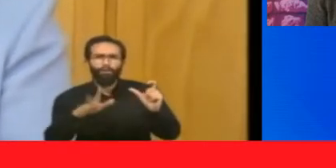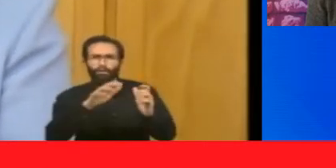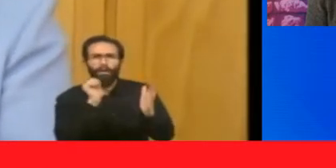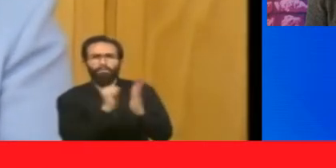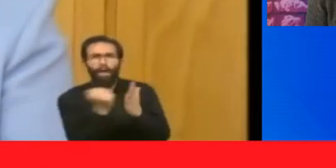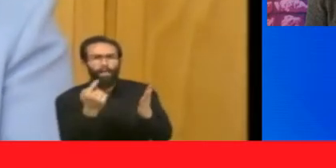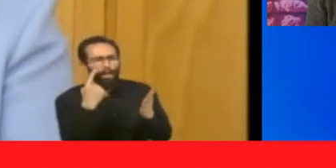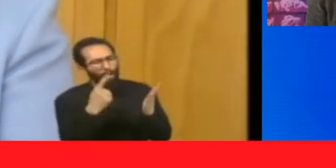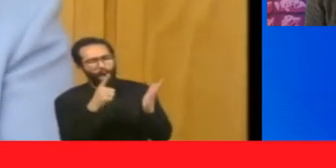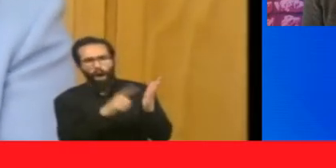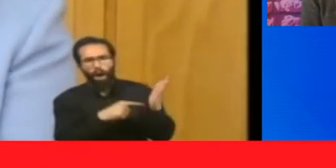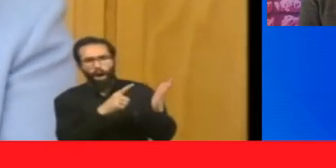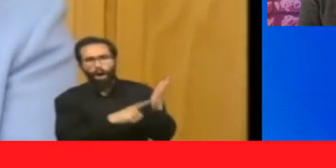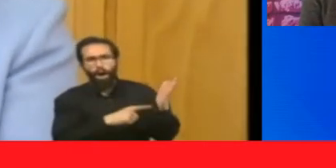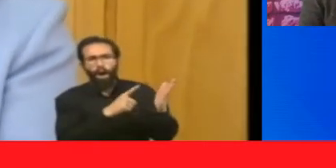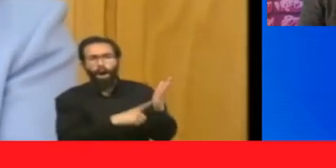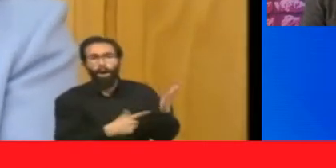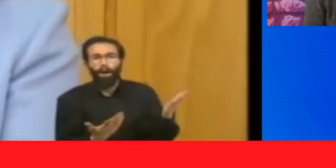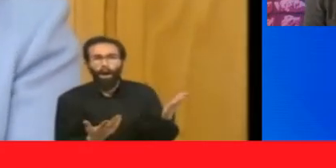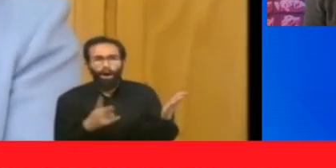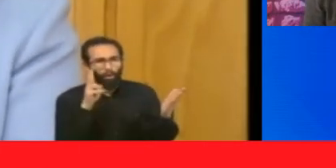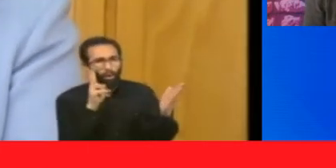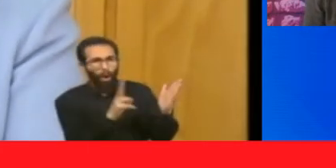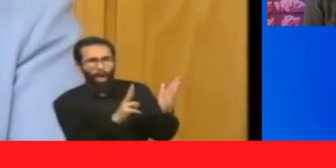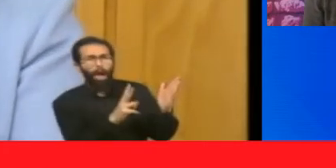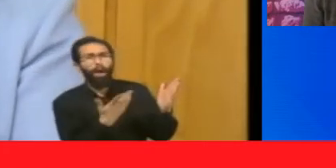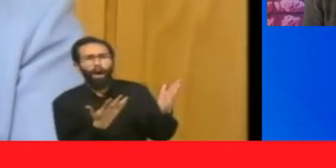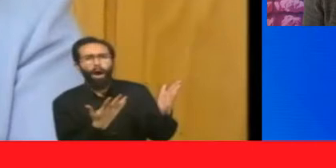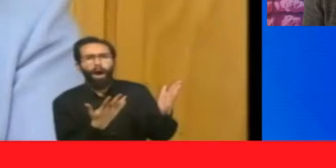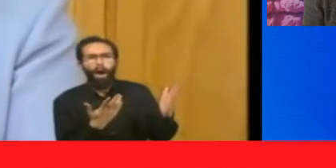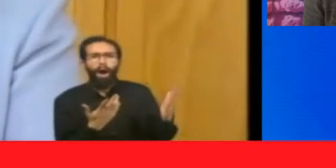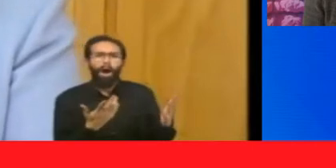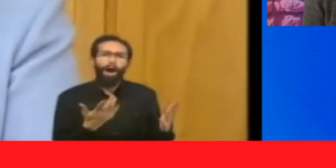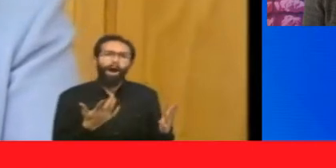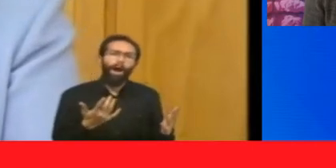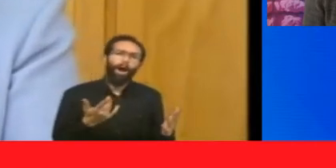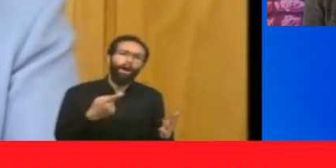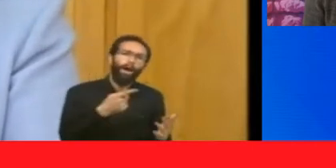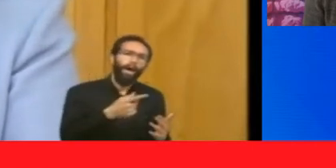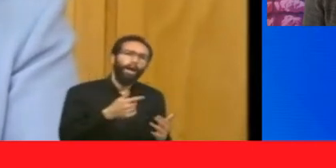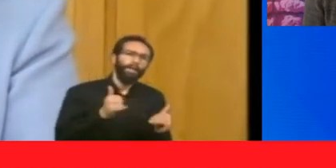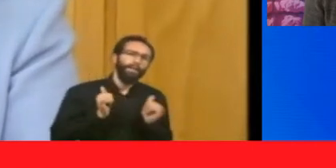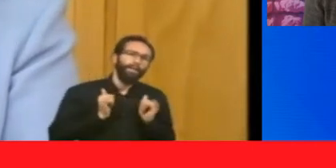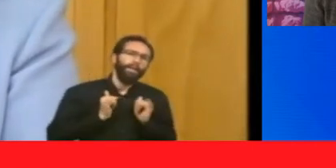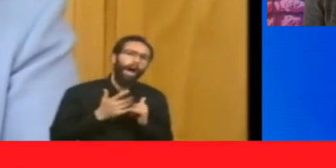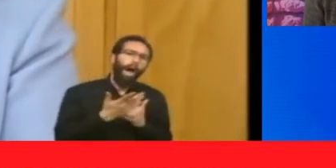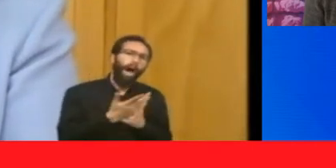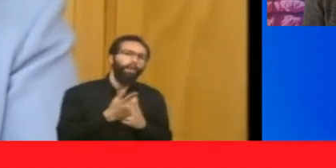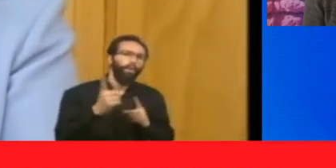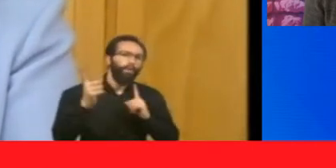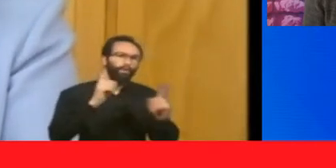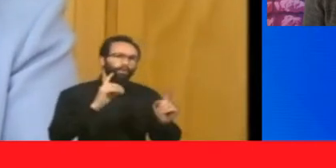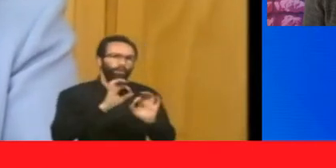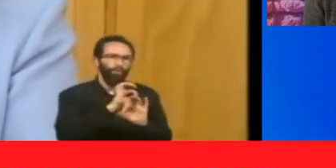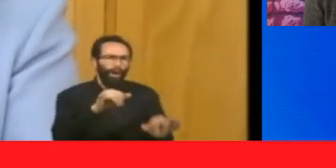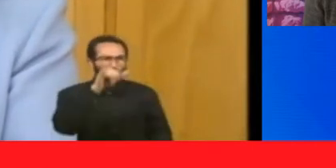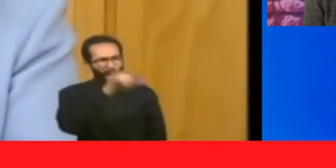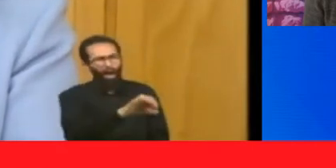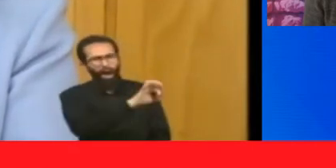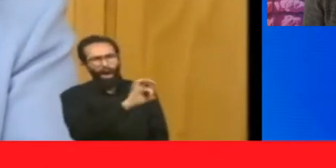biliyorsunuz. O görüntüler haksız zenginleşmeyle halkı nasıl yoksullaştırdıklarının